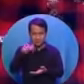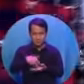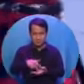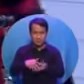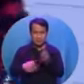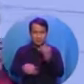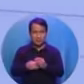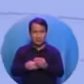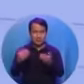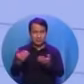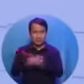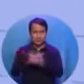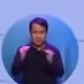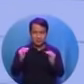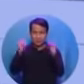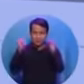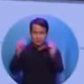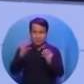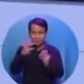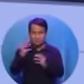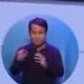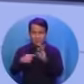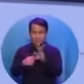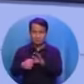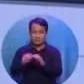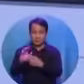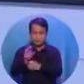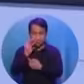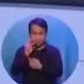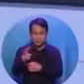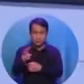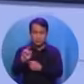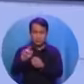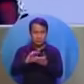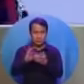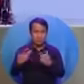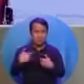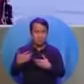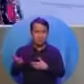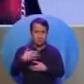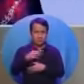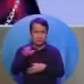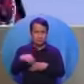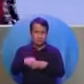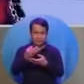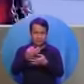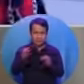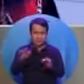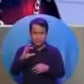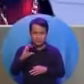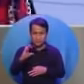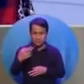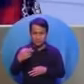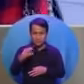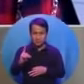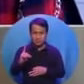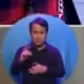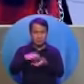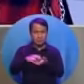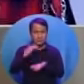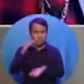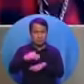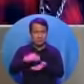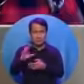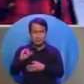Gusto nyo rin bang i-level up ang inyong viewing experience? Kung meron ka ng satellite dish, kuha na rin po ng Signal prepaid HD box sa pinakamalapit